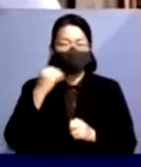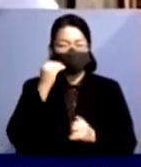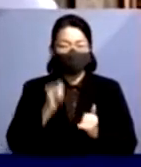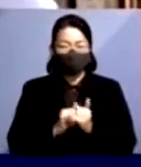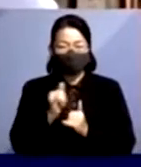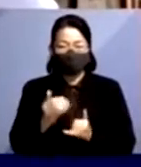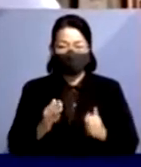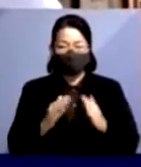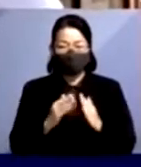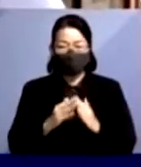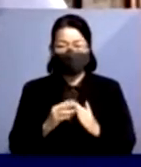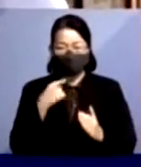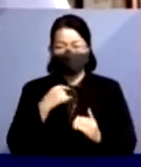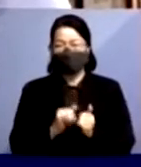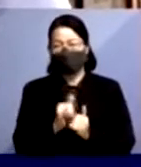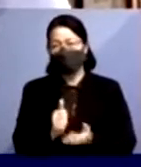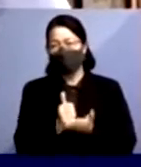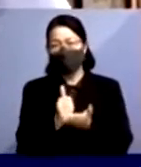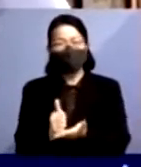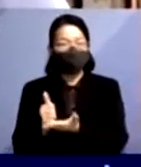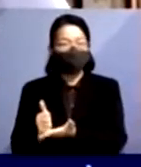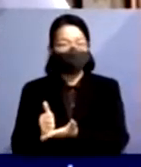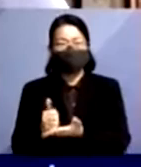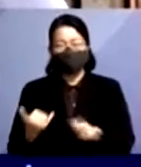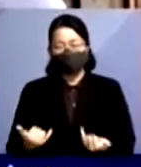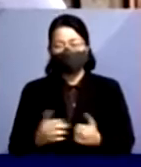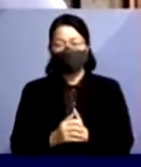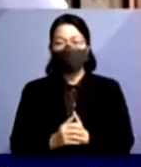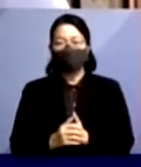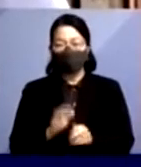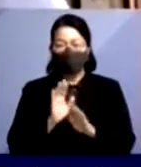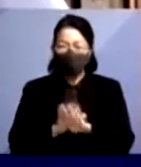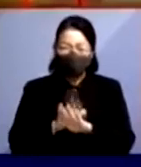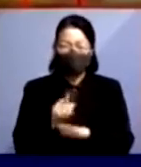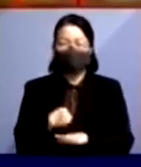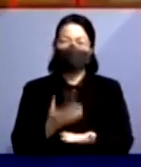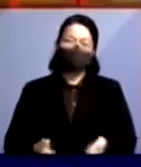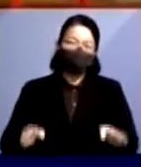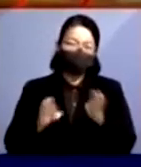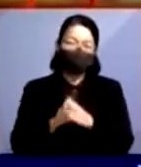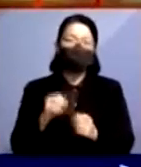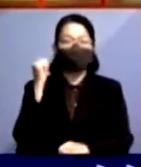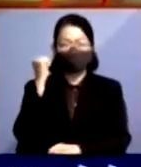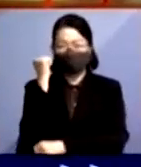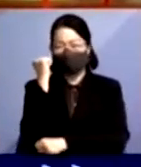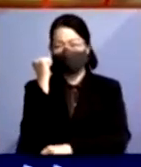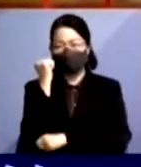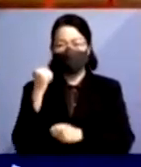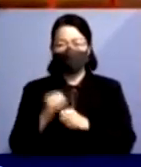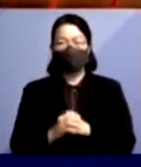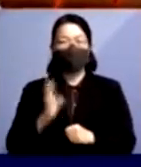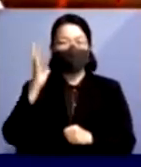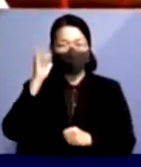จังหวัดสุโขทัยนะคะได้ให้การช่วยเหลือเป็นเงินสงเคราะห์เด็กในครอบครัวยากจนจำนวน 9,000 บาทด้วยกันรวมทั้งมอบของใ